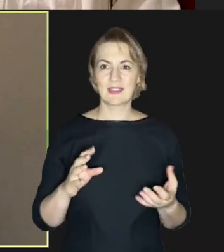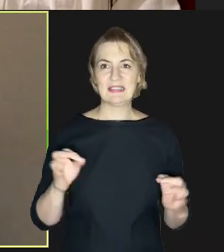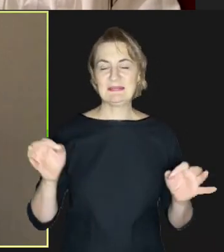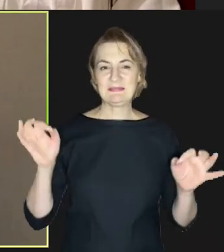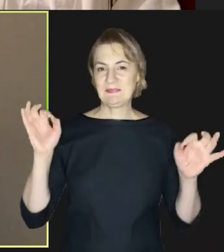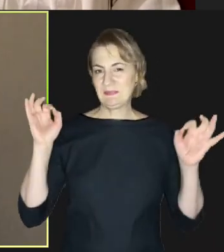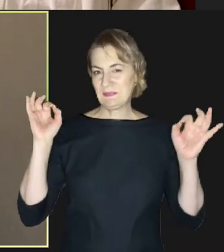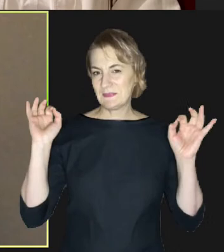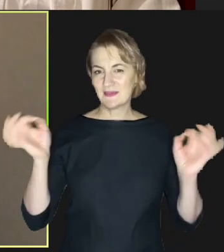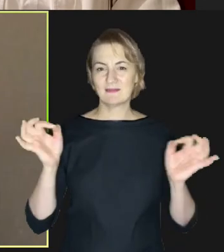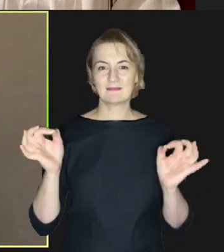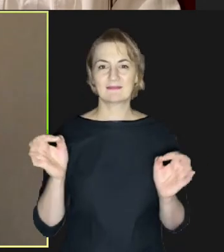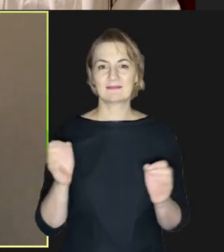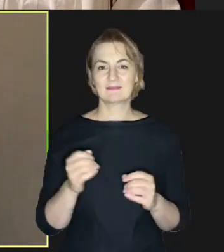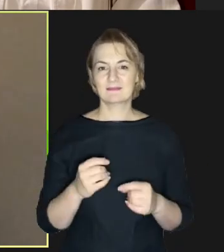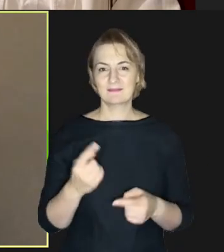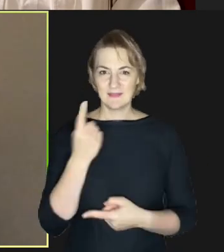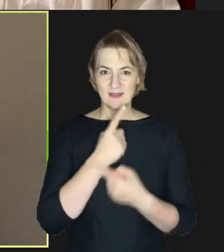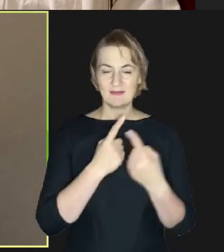idealizującym